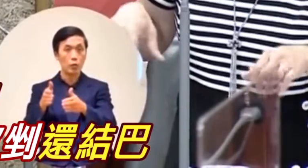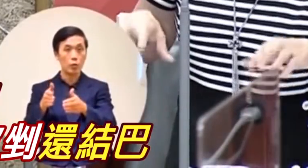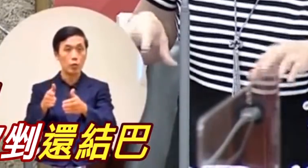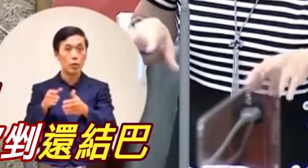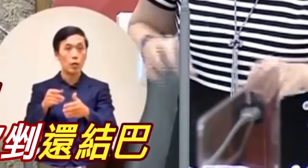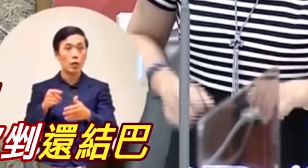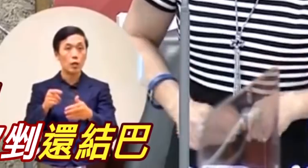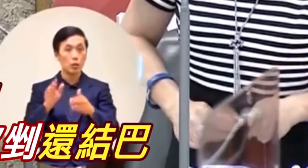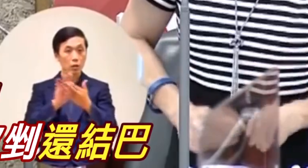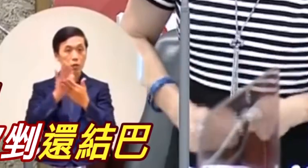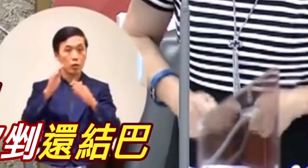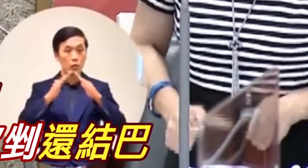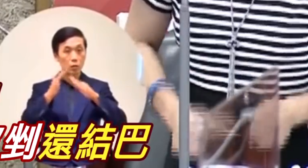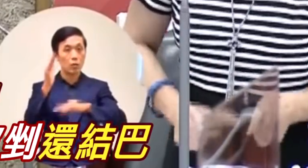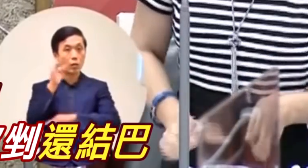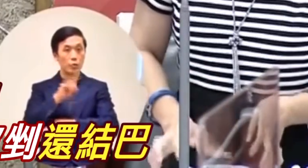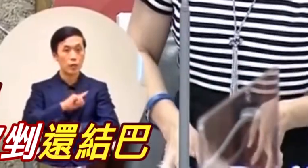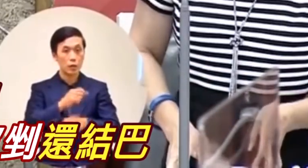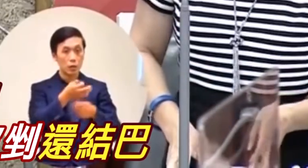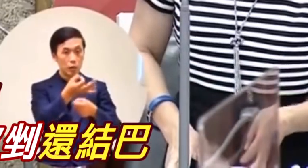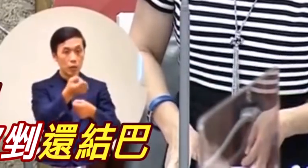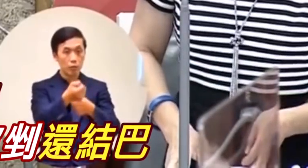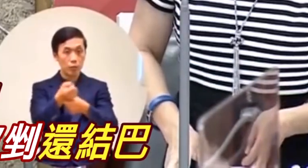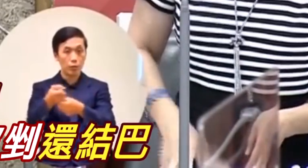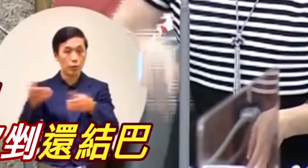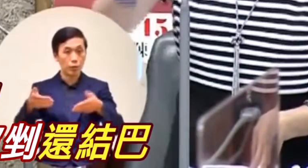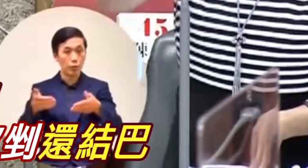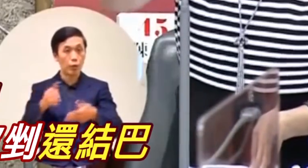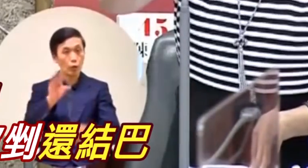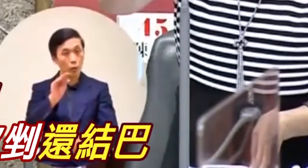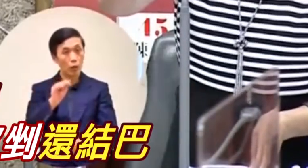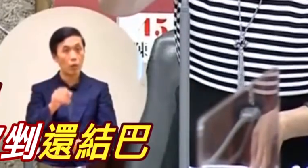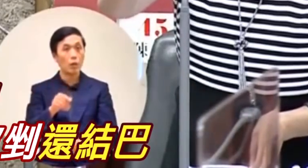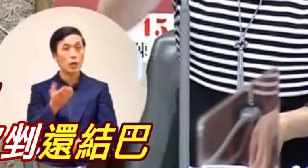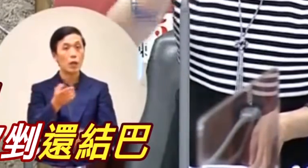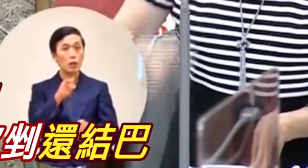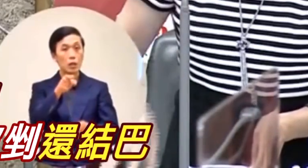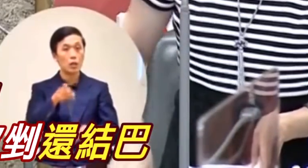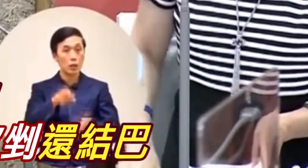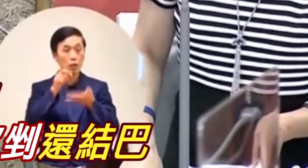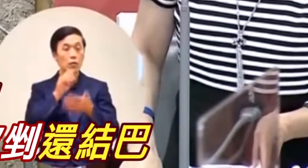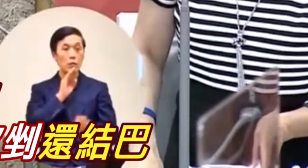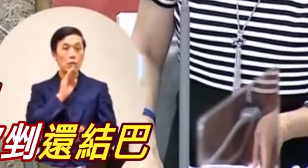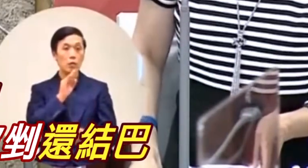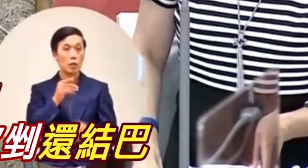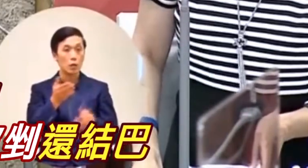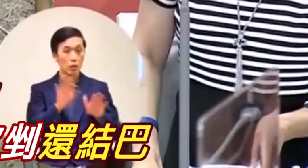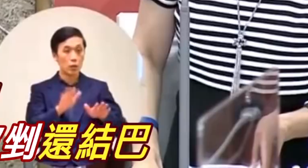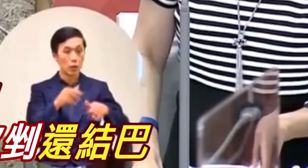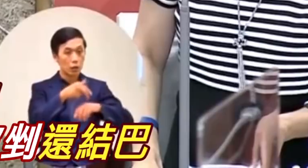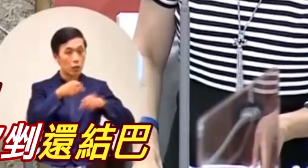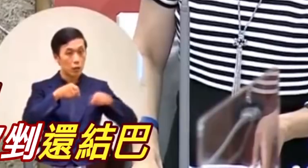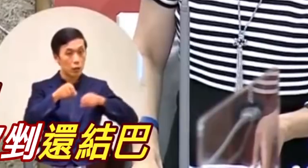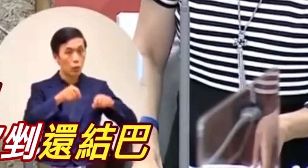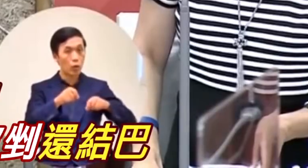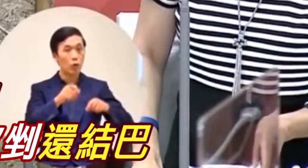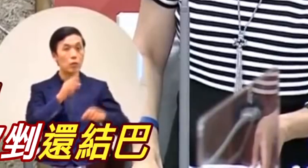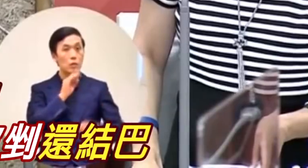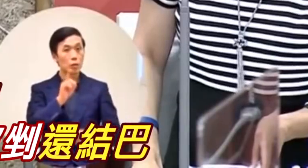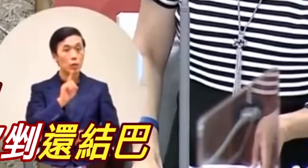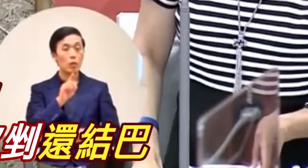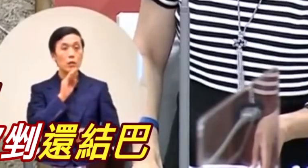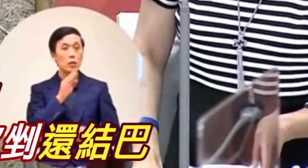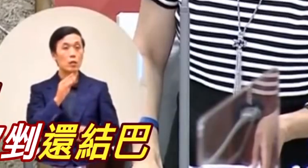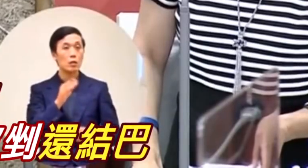市政府自己要自筹的新建的有没有？就是你讲的那个以外， 我刚才如果目前还在规划的，就是也是当地